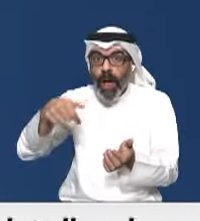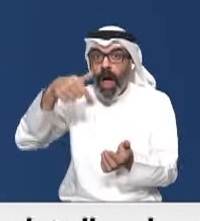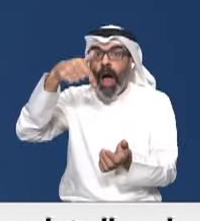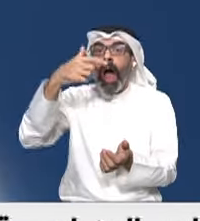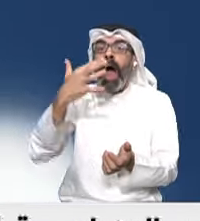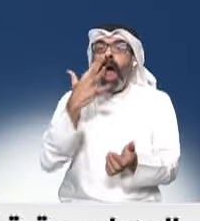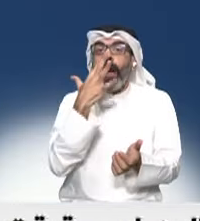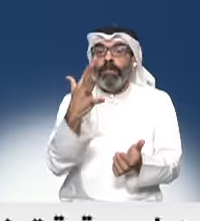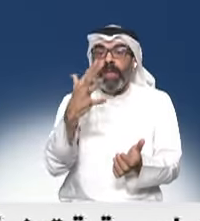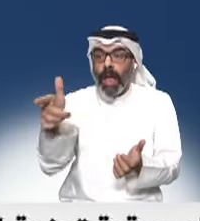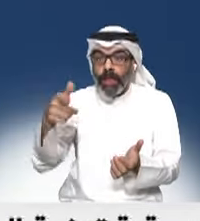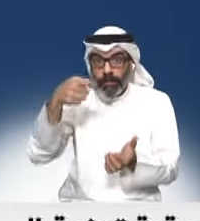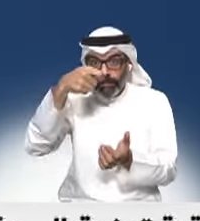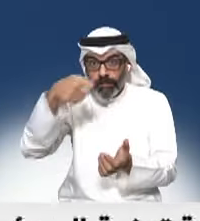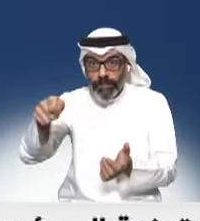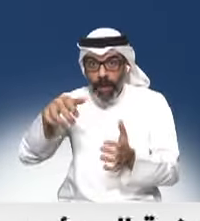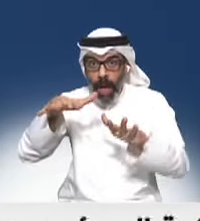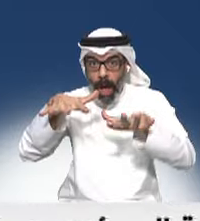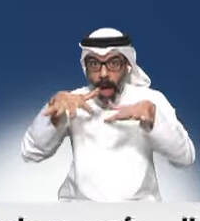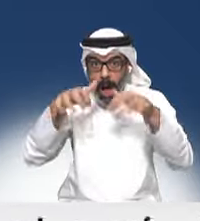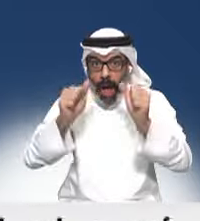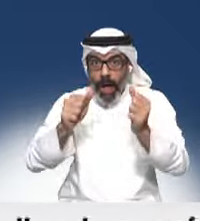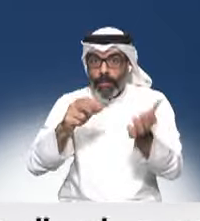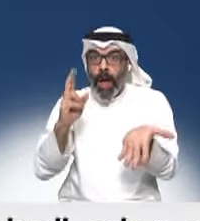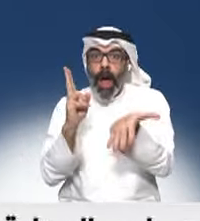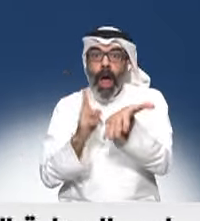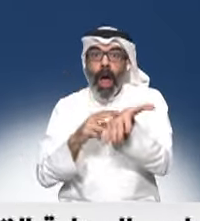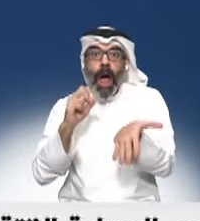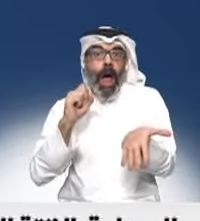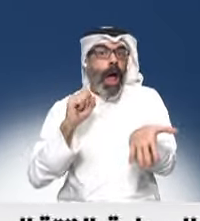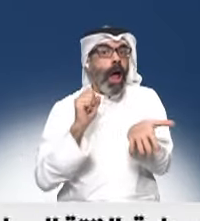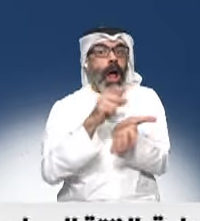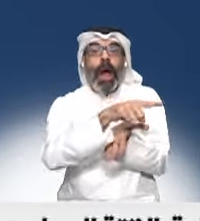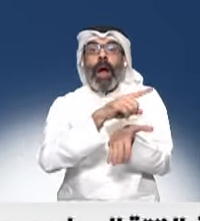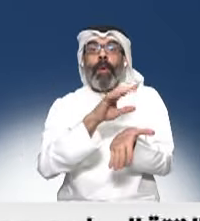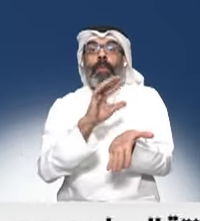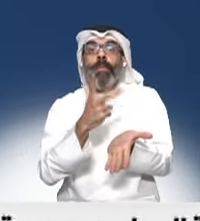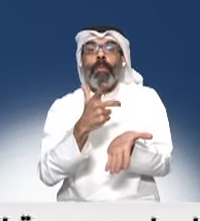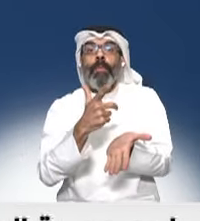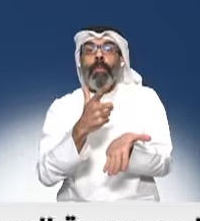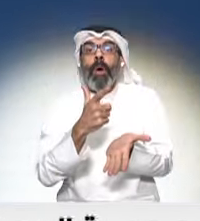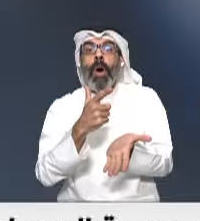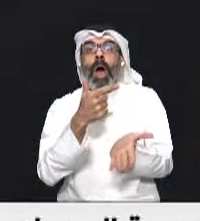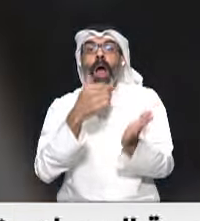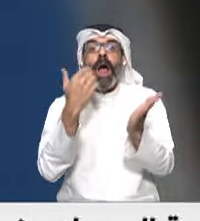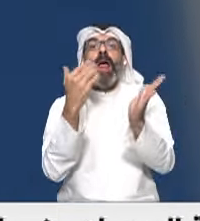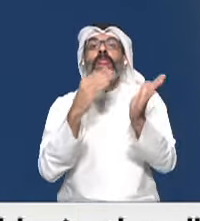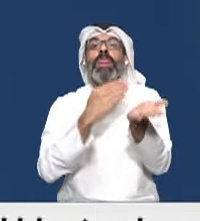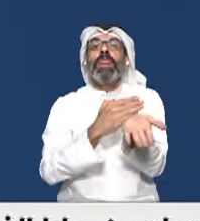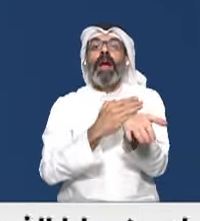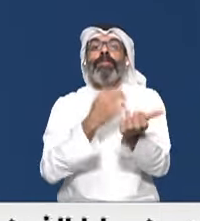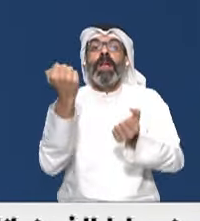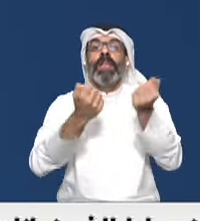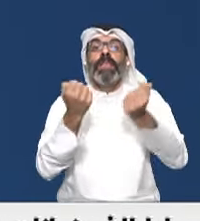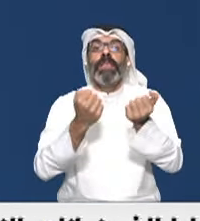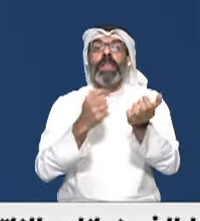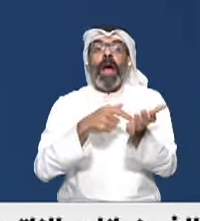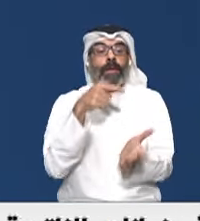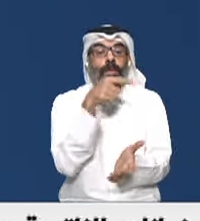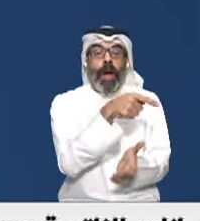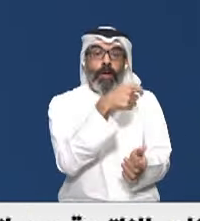هي خمس دانيه راح يوصل اشعار في دفتر المركبه الالكتروني للشاري